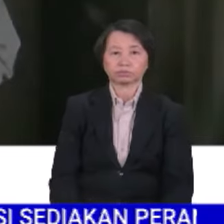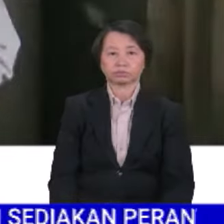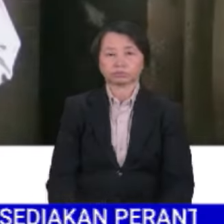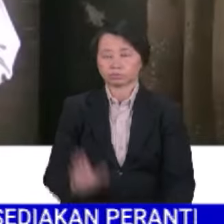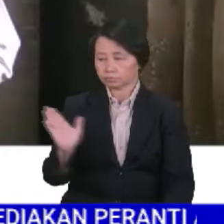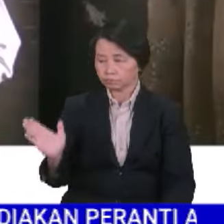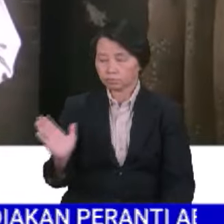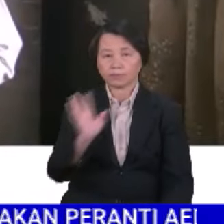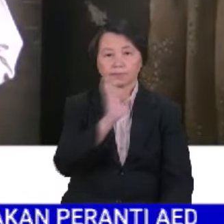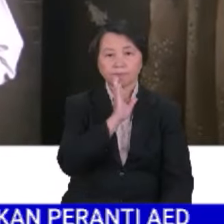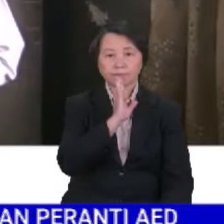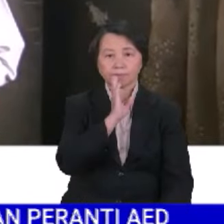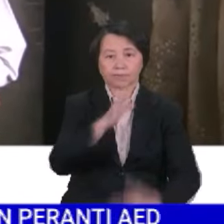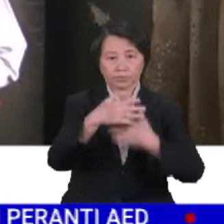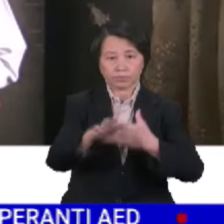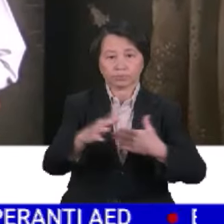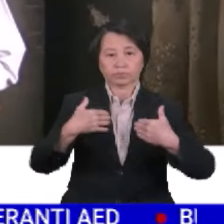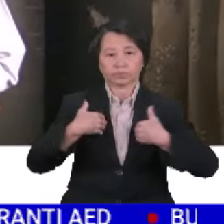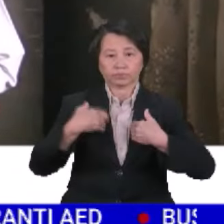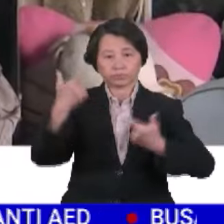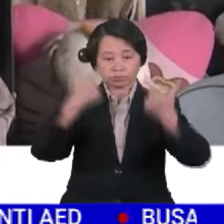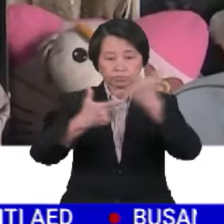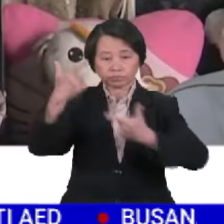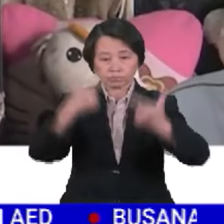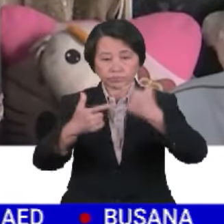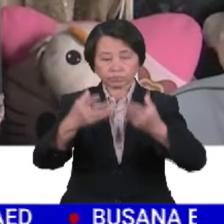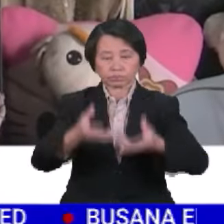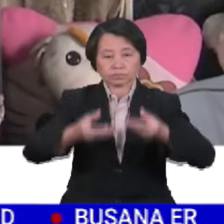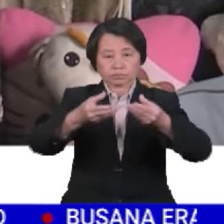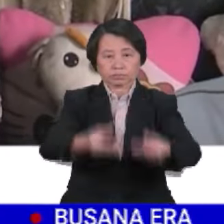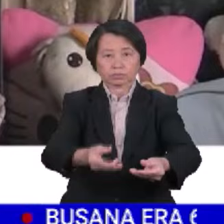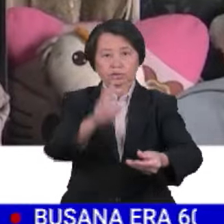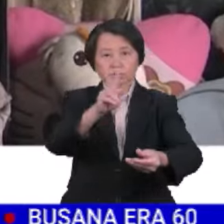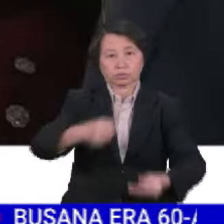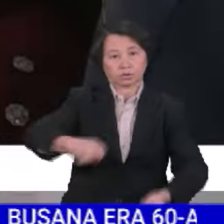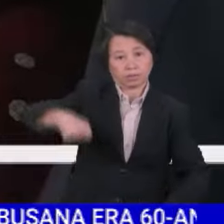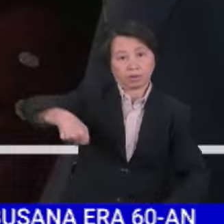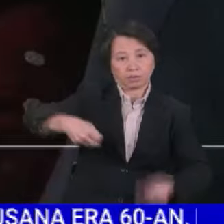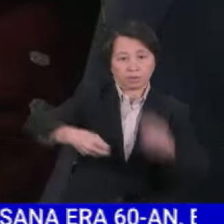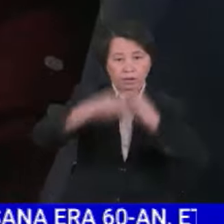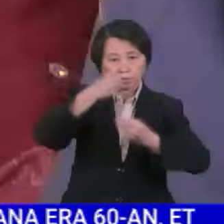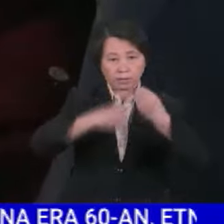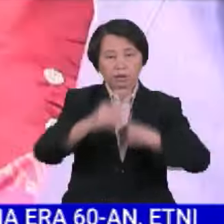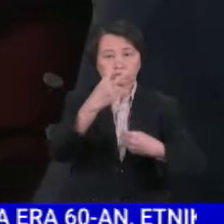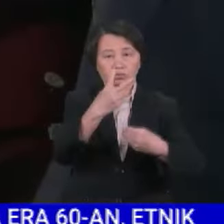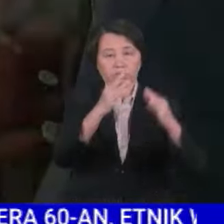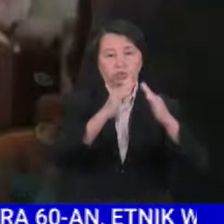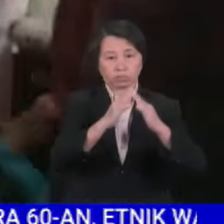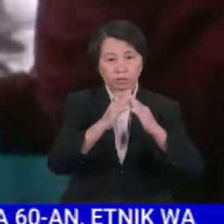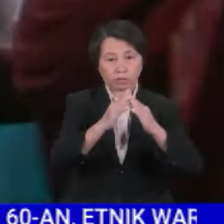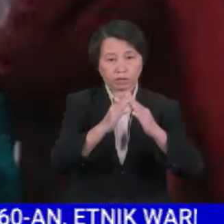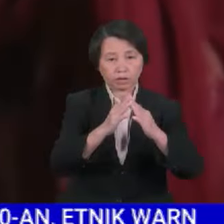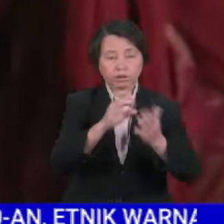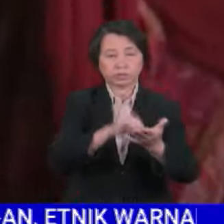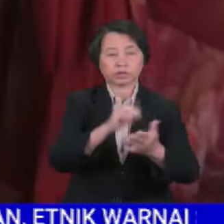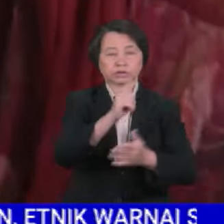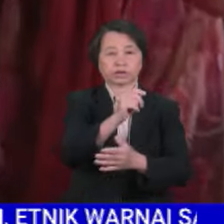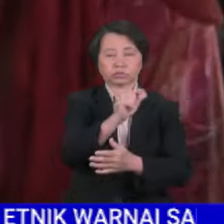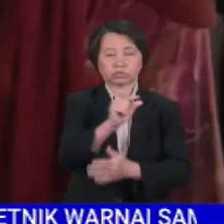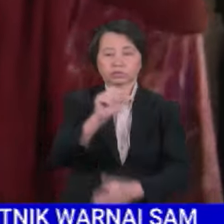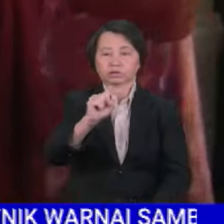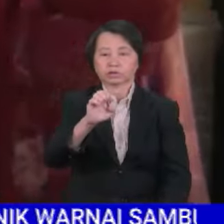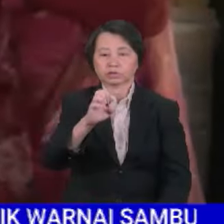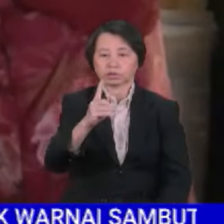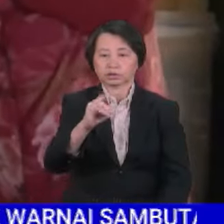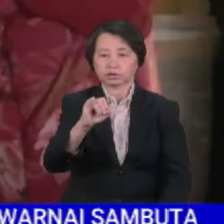Hai Beliau berkata demikian selepas mengadakan lawatan dan menyerahkan dua bakul makanan diduga kediaman di Tanjung sedili kota